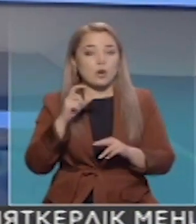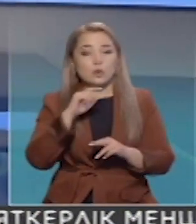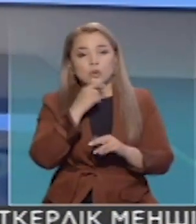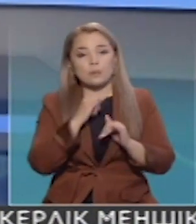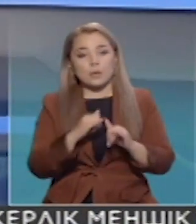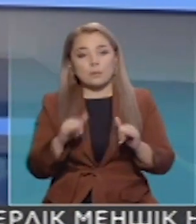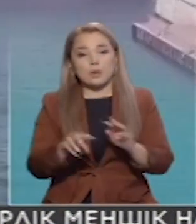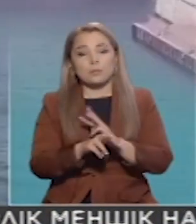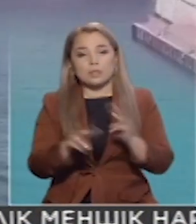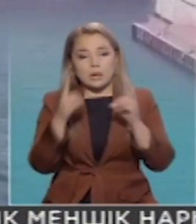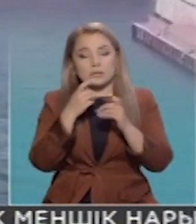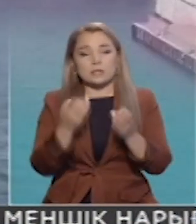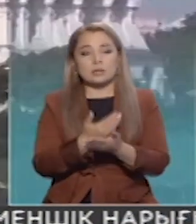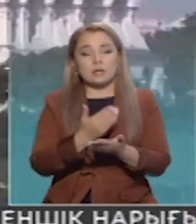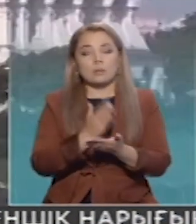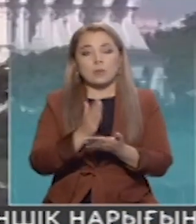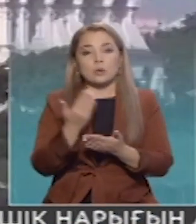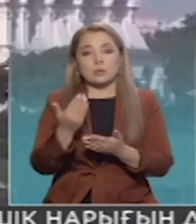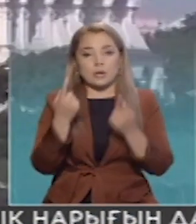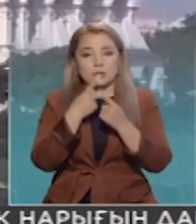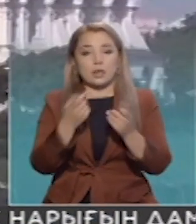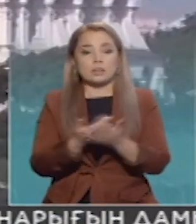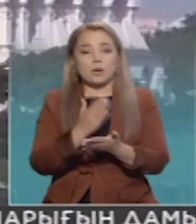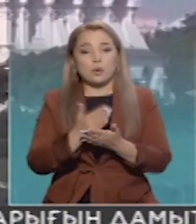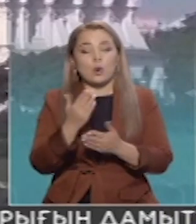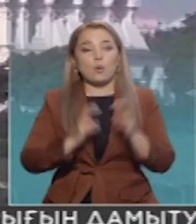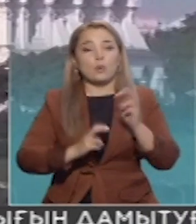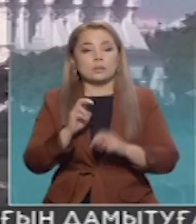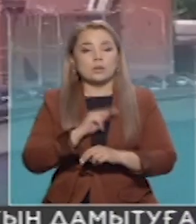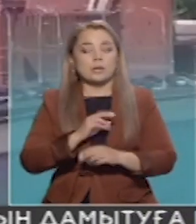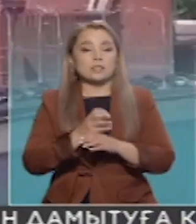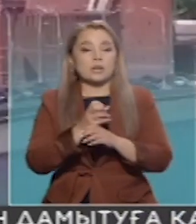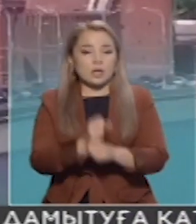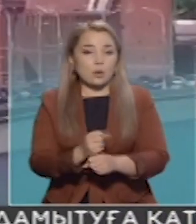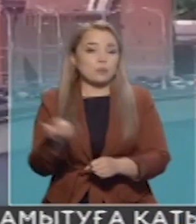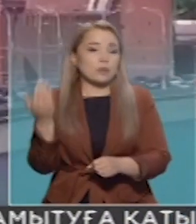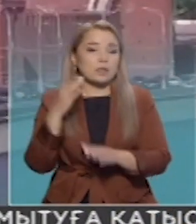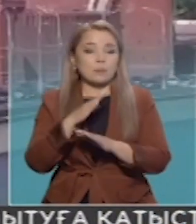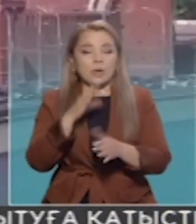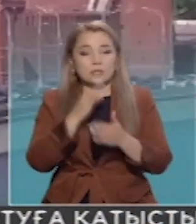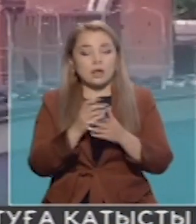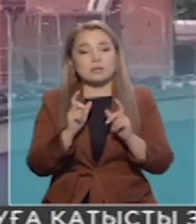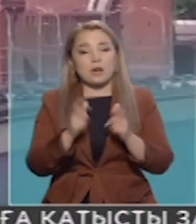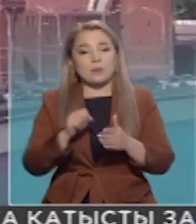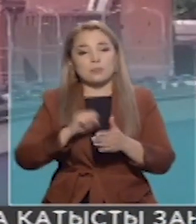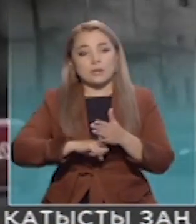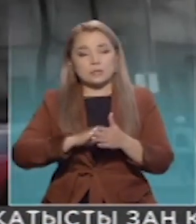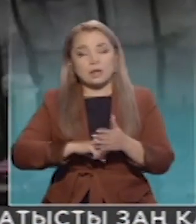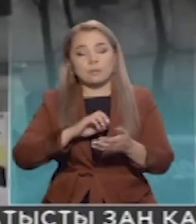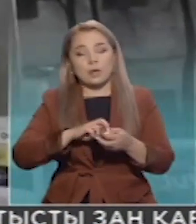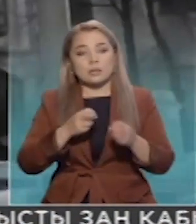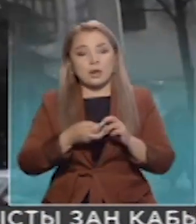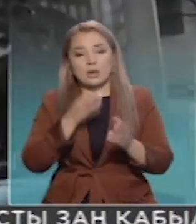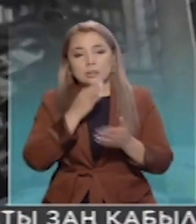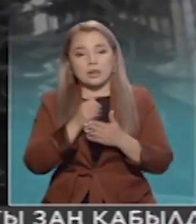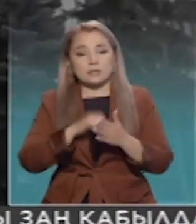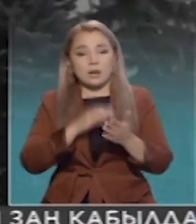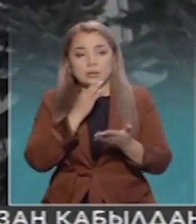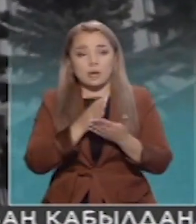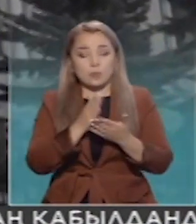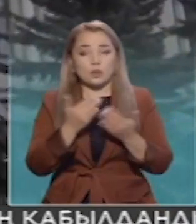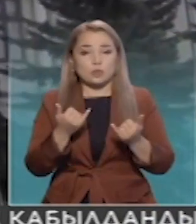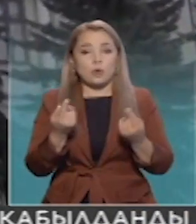даму министрлігі хабарлап отыр. Оның мәлімдеуінше, өндірістің қысқаруына бұрын соңды болмаған санкциялар мен логистикалық проблемалар себепші.